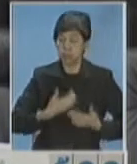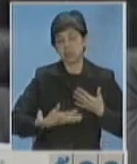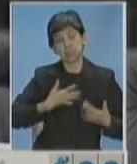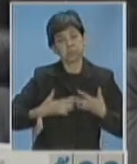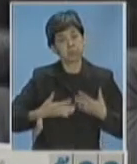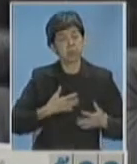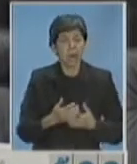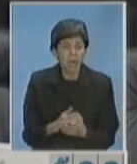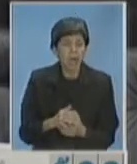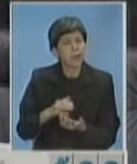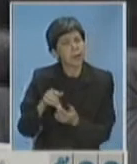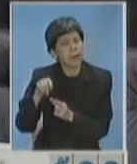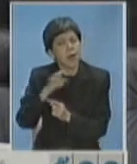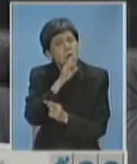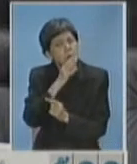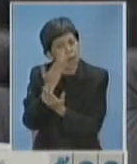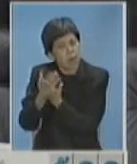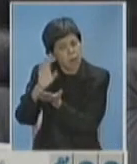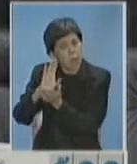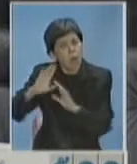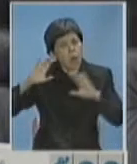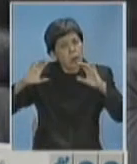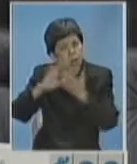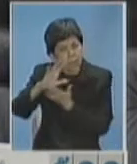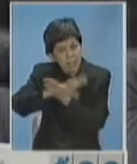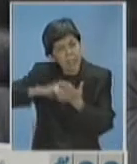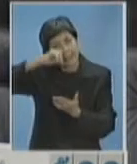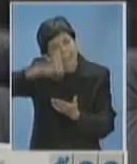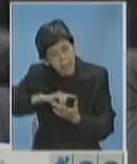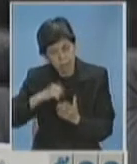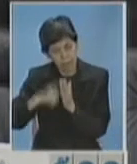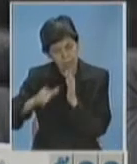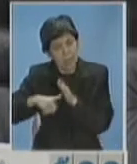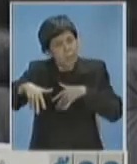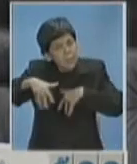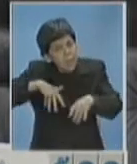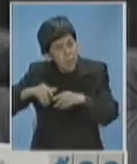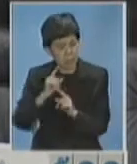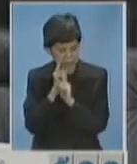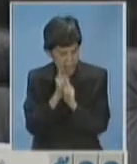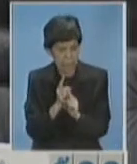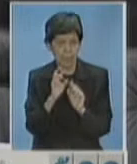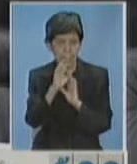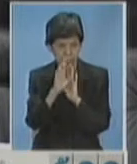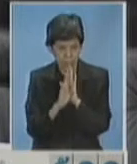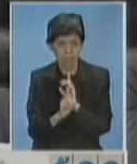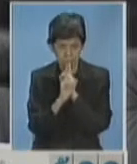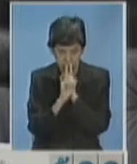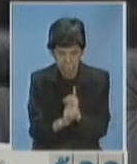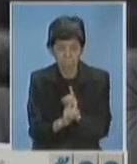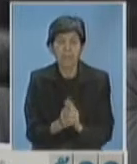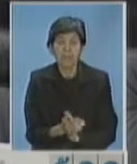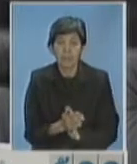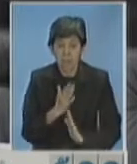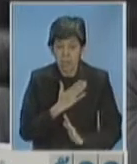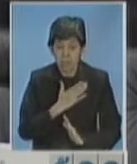ใครว่าแต่ว่าถ้าเป็นงบประมาณแผ่นดินเป็นเงินภาษีของอากรของประชาชนเราก็ต้องยึดกฎระเบียบนะคะในส่วนนี้ดิ